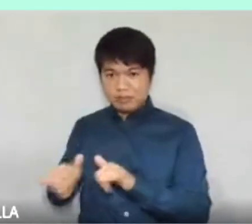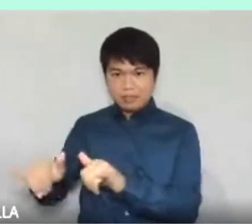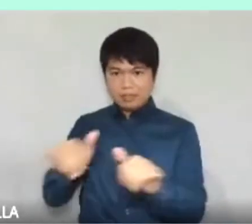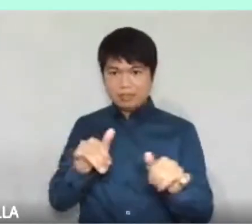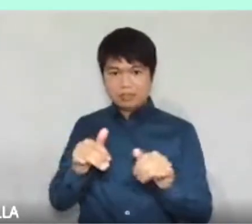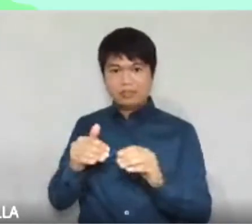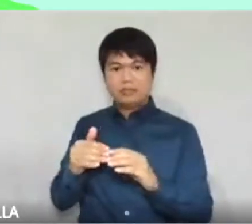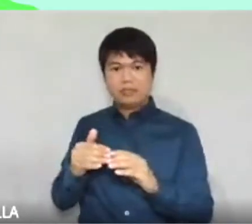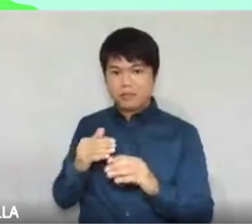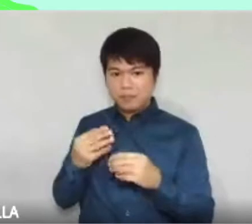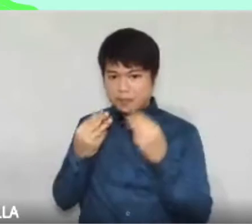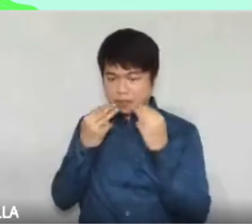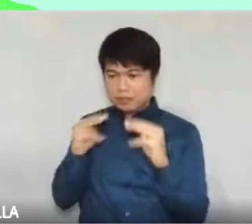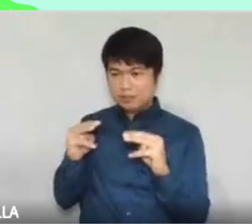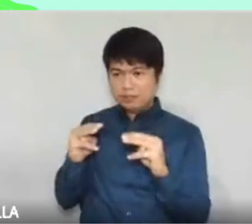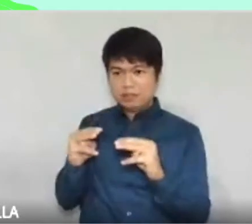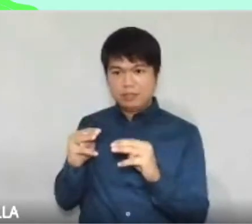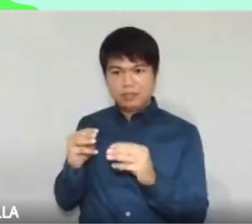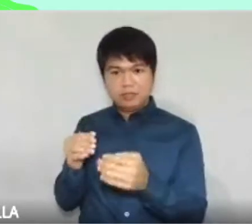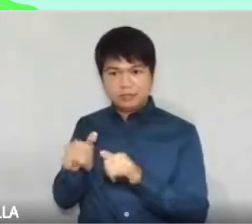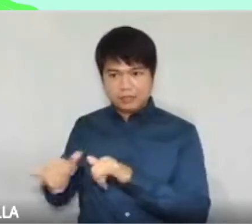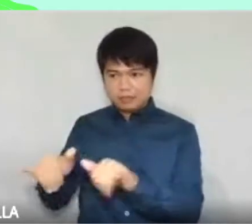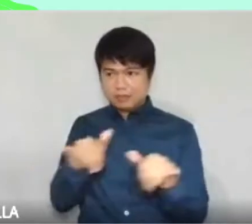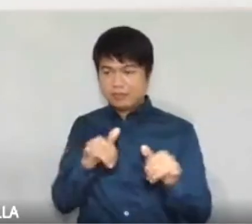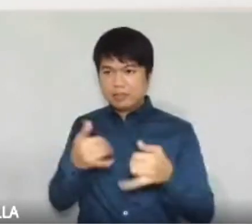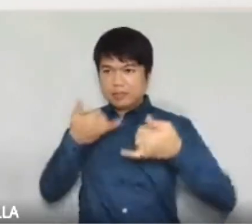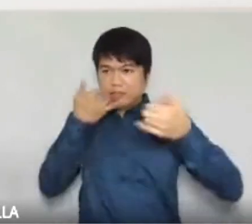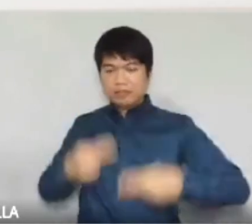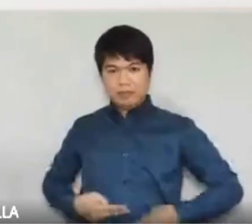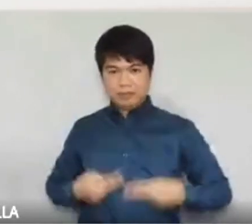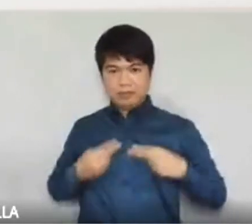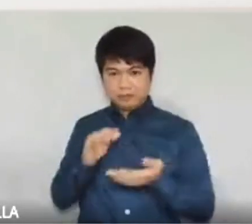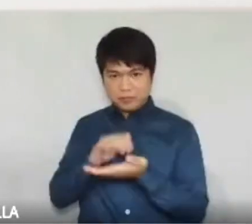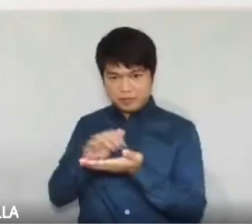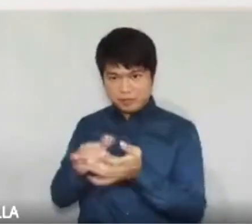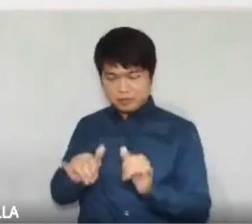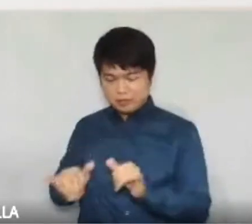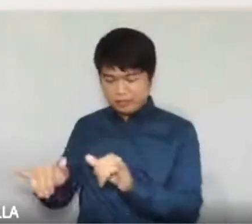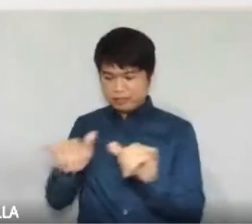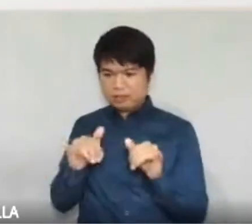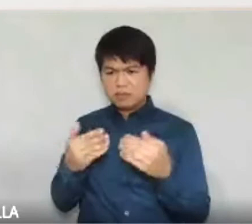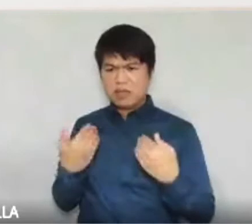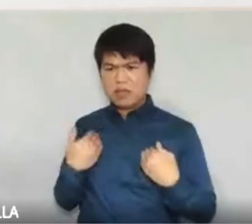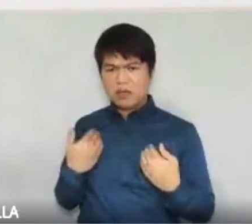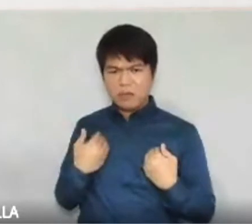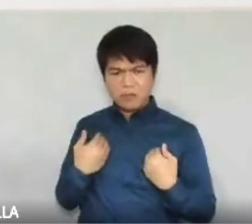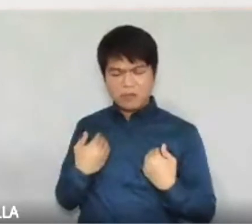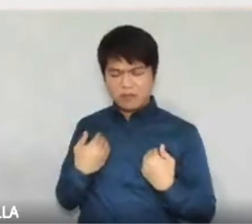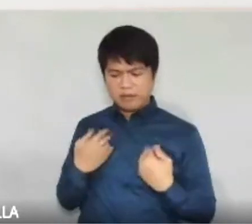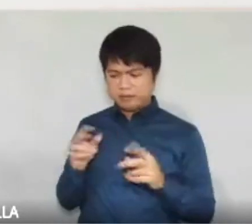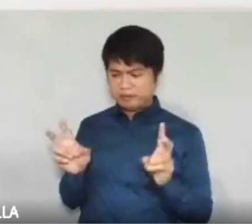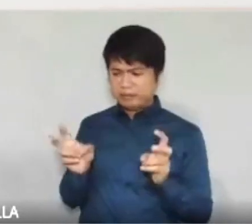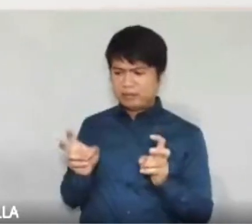at saka telehealth practice standards. Mayroon ng tinatawag na mga